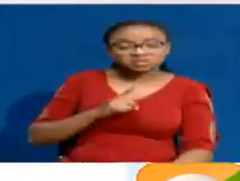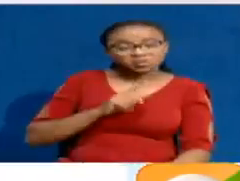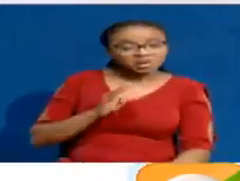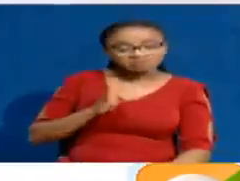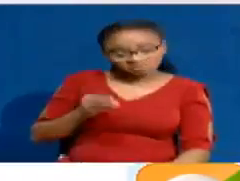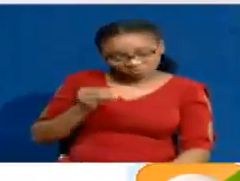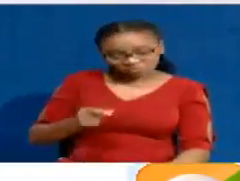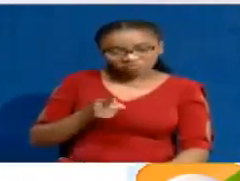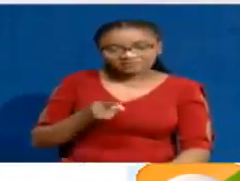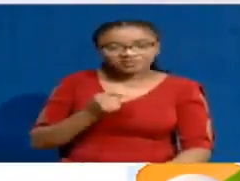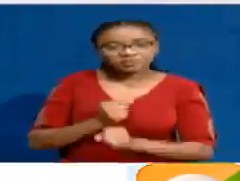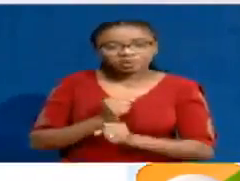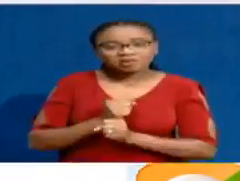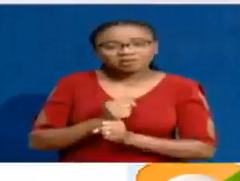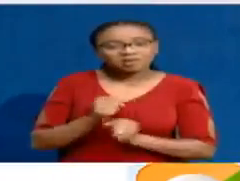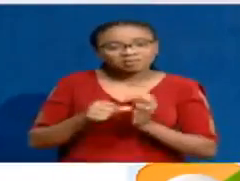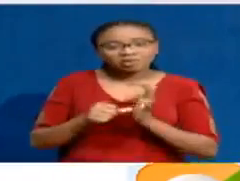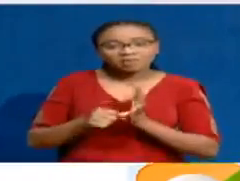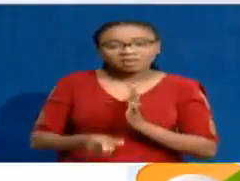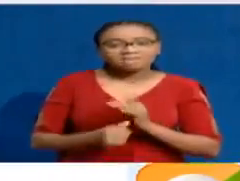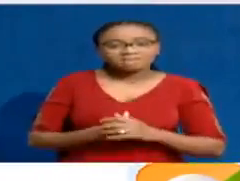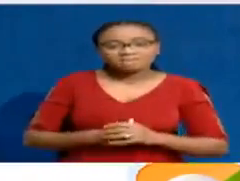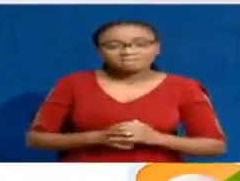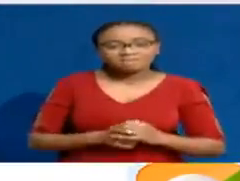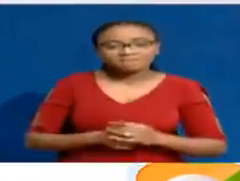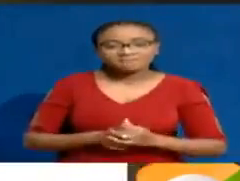moja kutatua suala la maji taka katika kaunti hiyo.